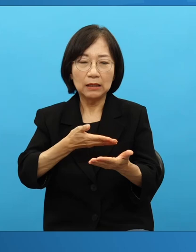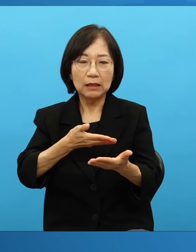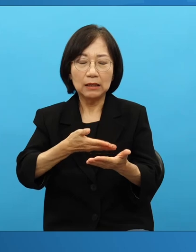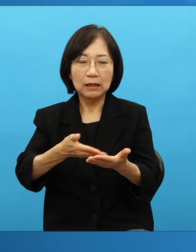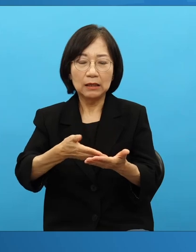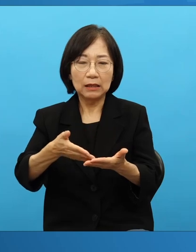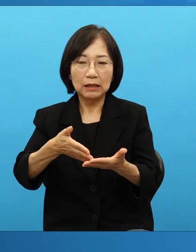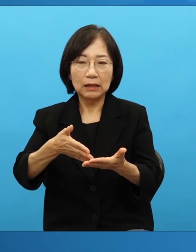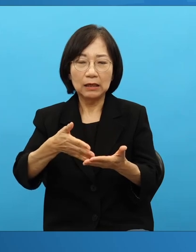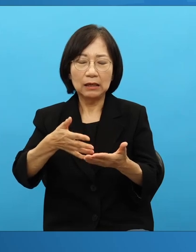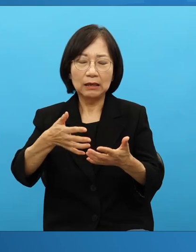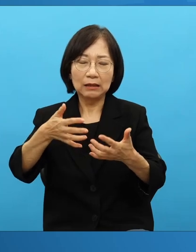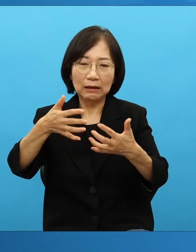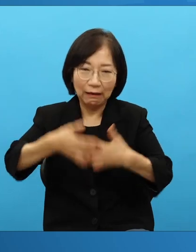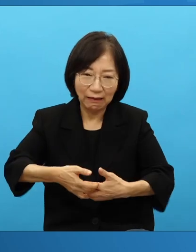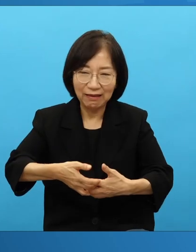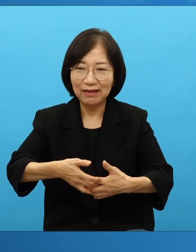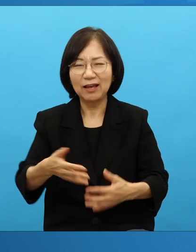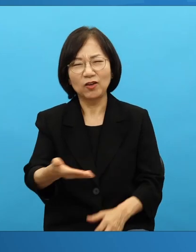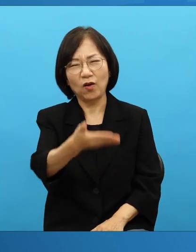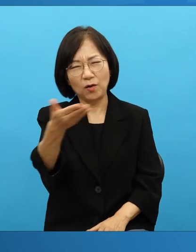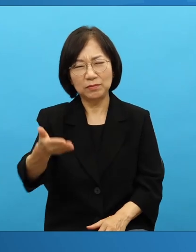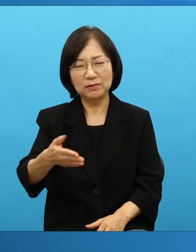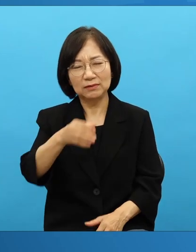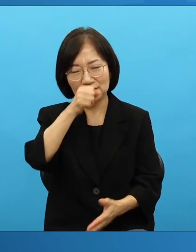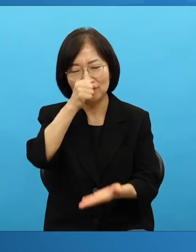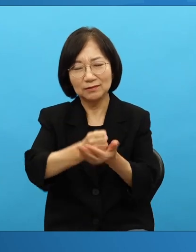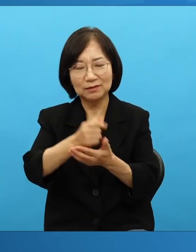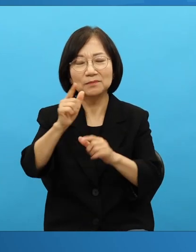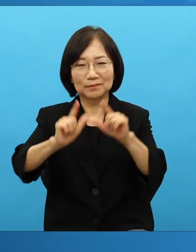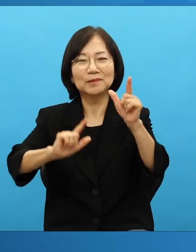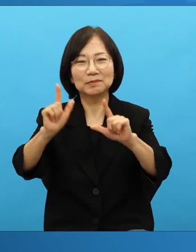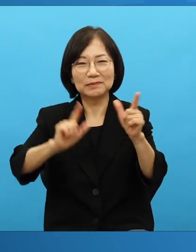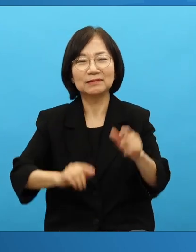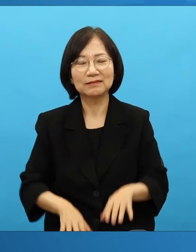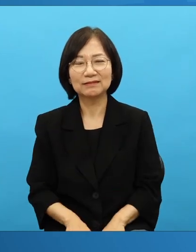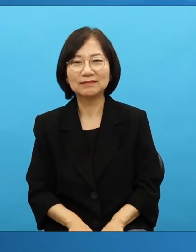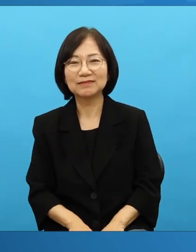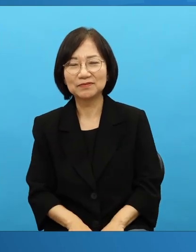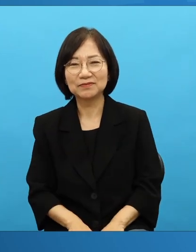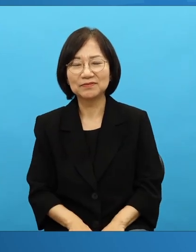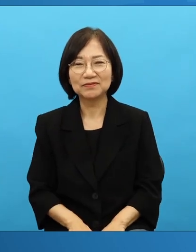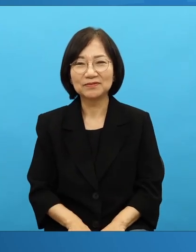이런 우리에게 하나님 이런 세계를 이걸 주셨다니.